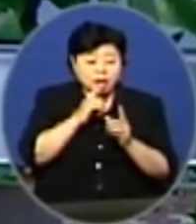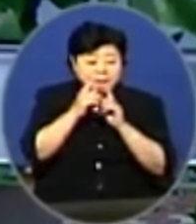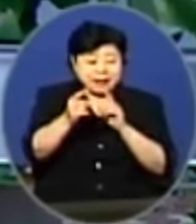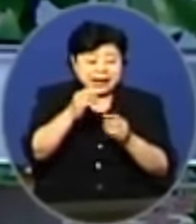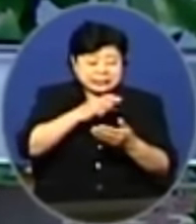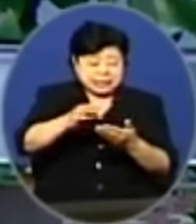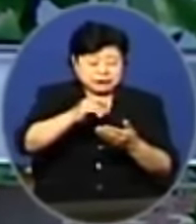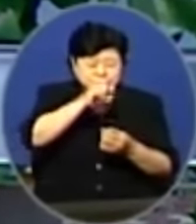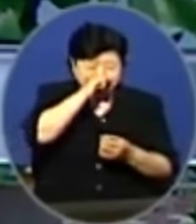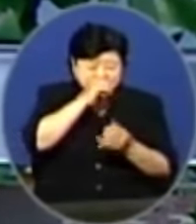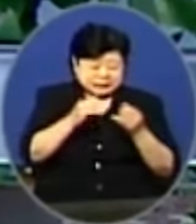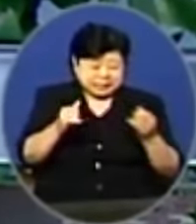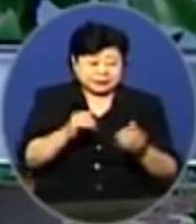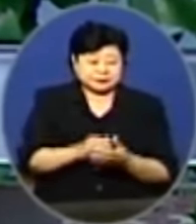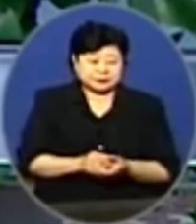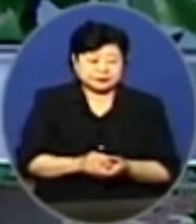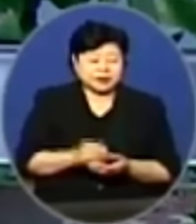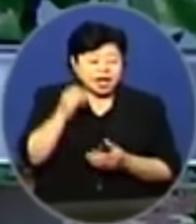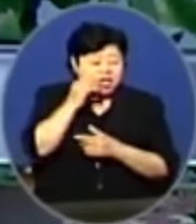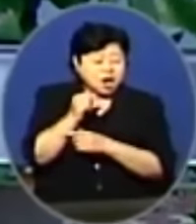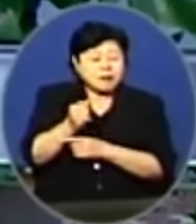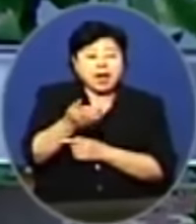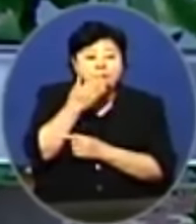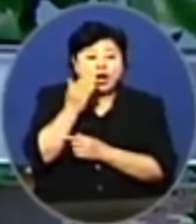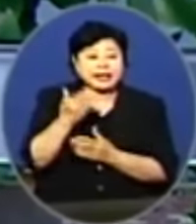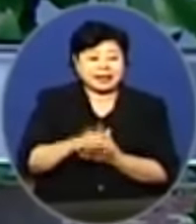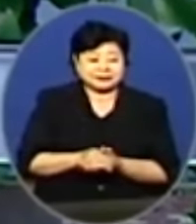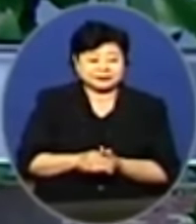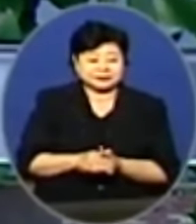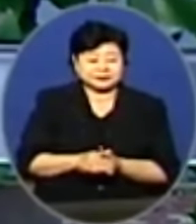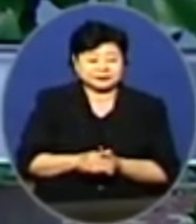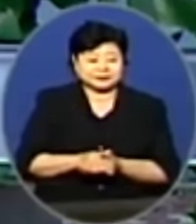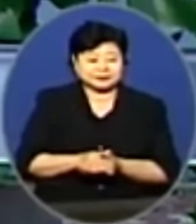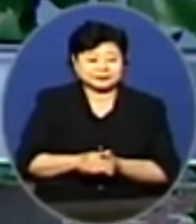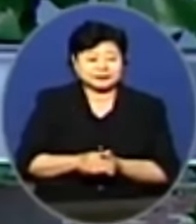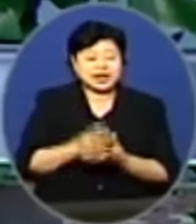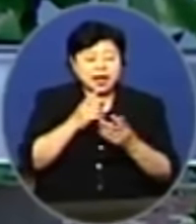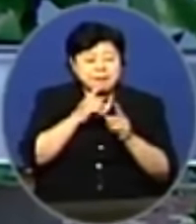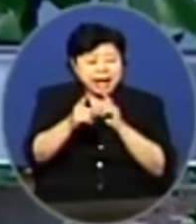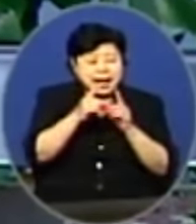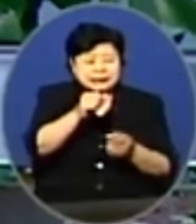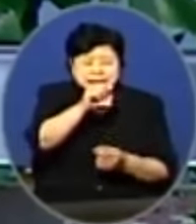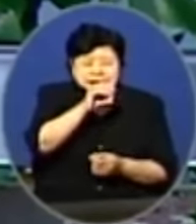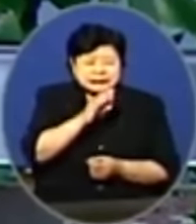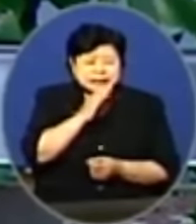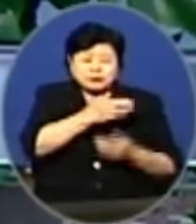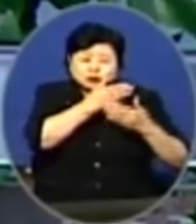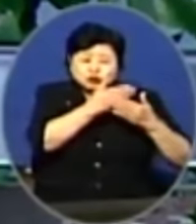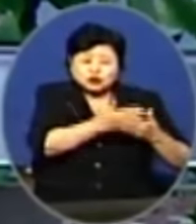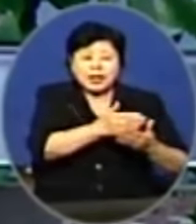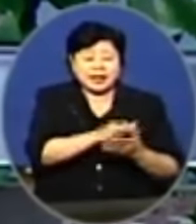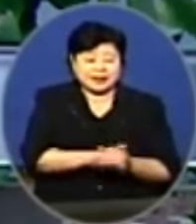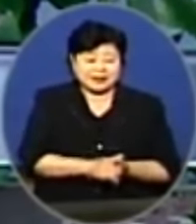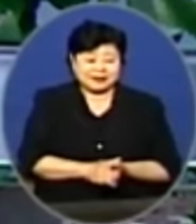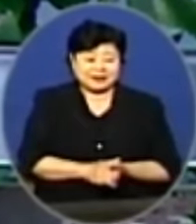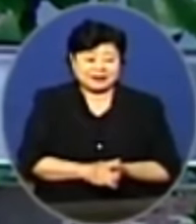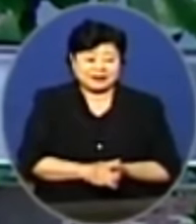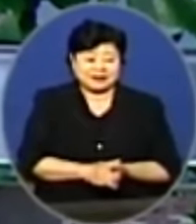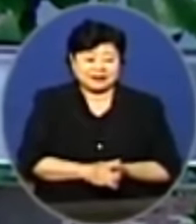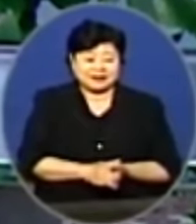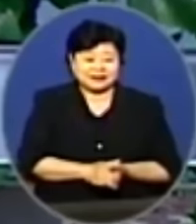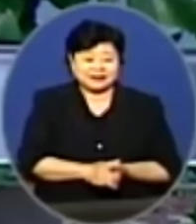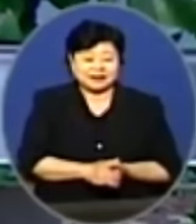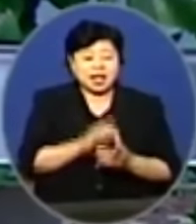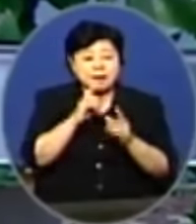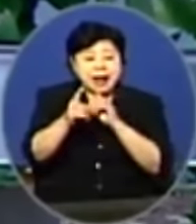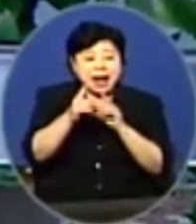말을 사용하기 좋아하는 자는 그 열매를 먹으리라고 하는 것입니다. 말이 참 중요합니다.